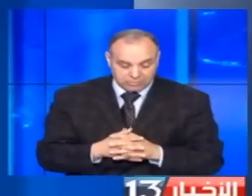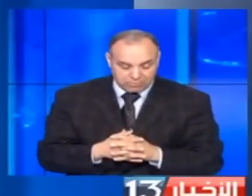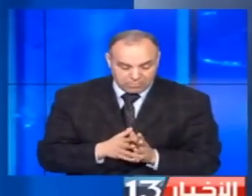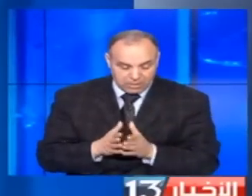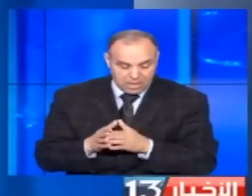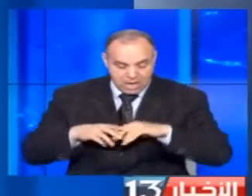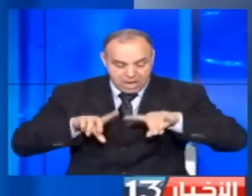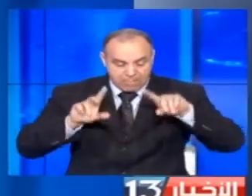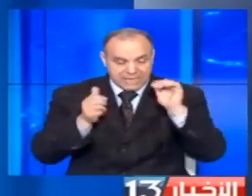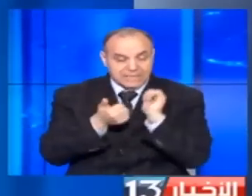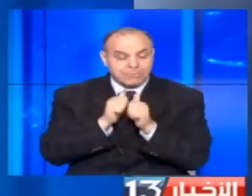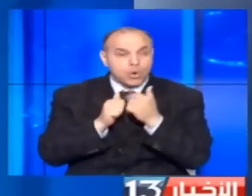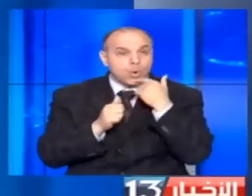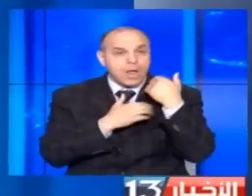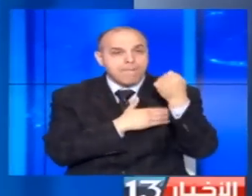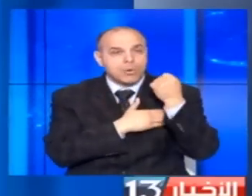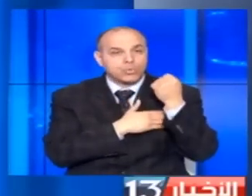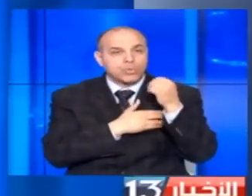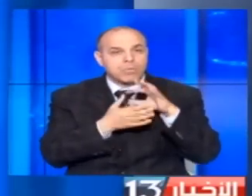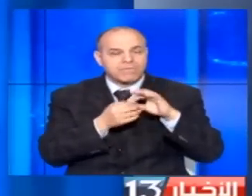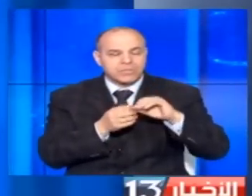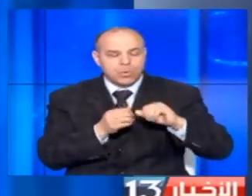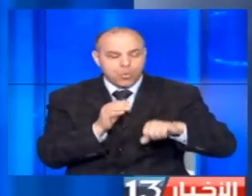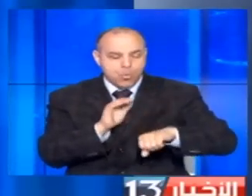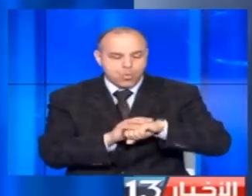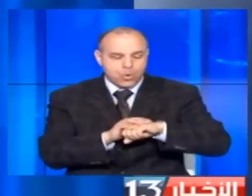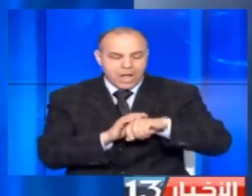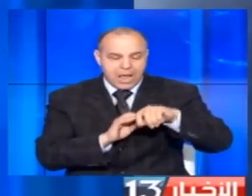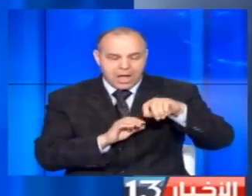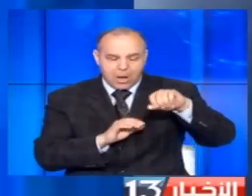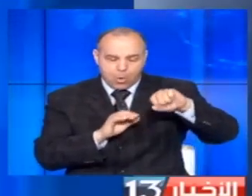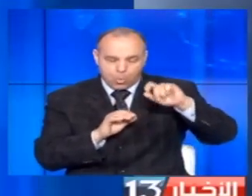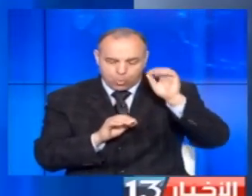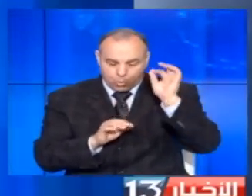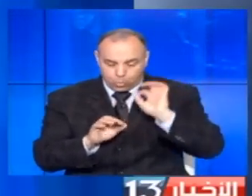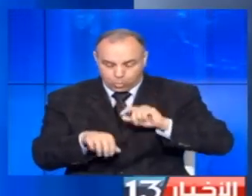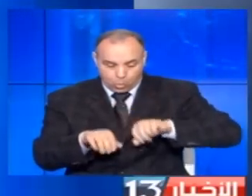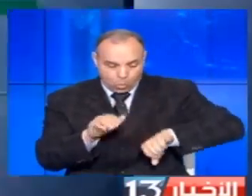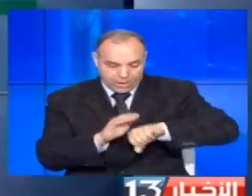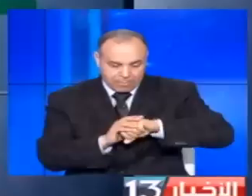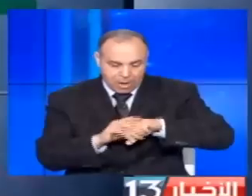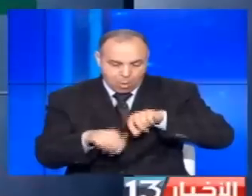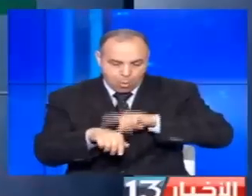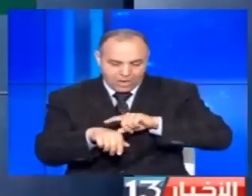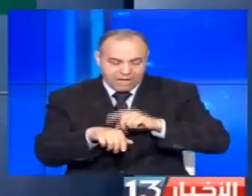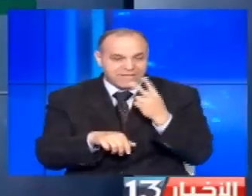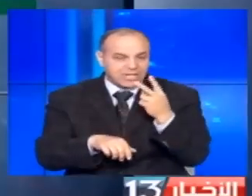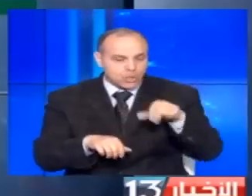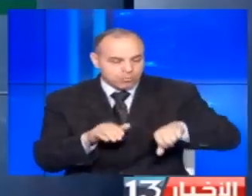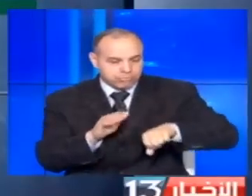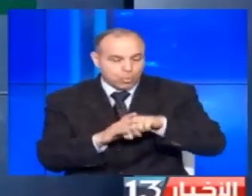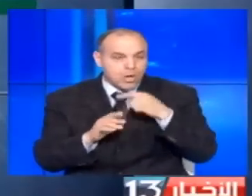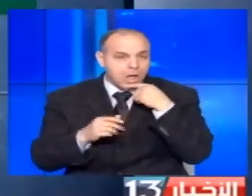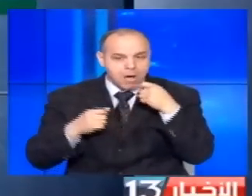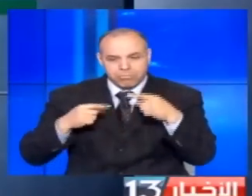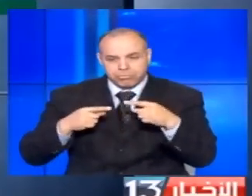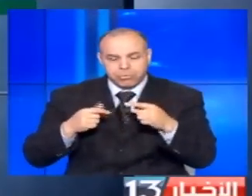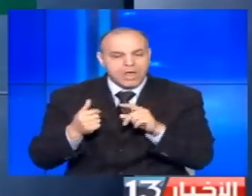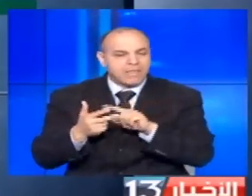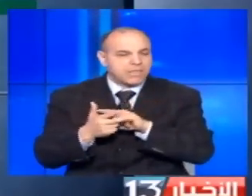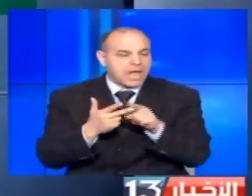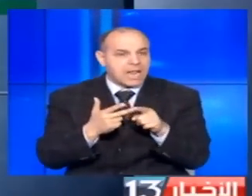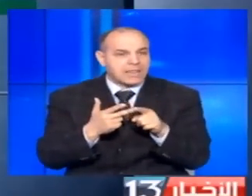في اخبار الرياضه وضمن بطوله الرابطه المحترفه الاولى لكره القدم تنطلق على الساعه الثانيه ظهرا مباراه الفعه